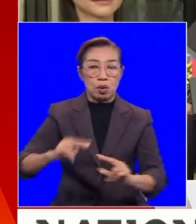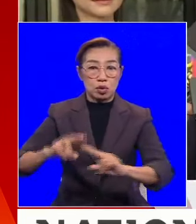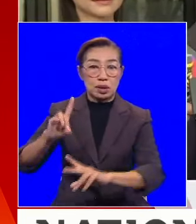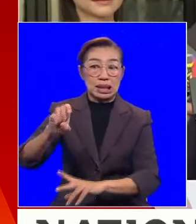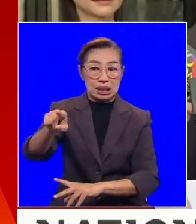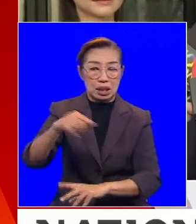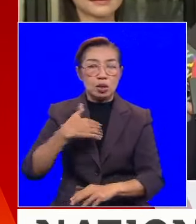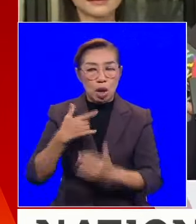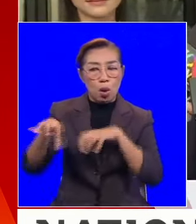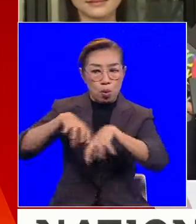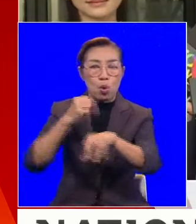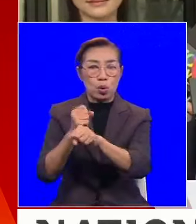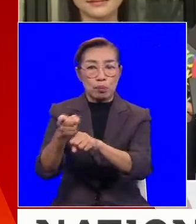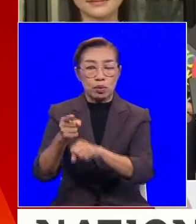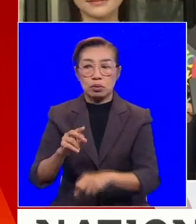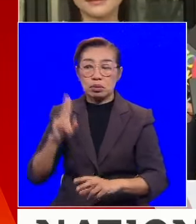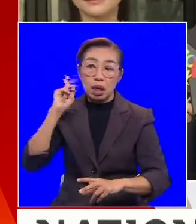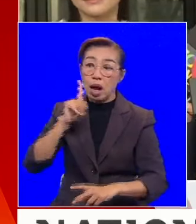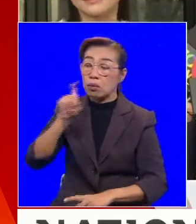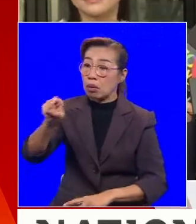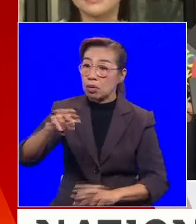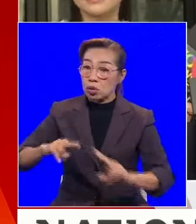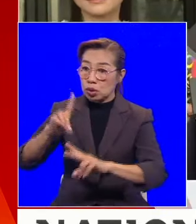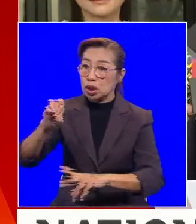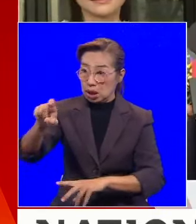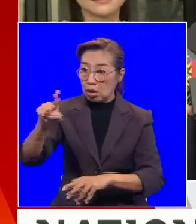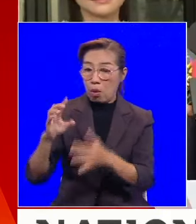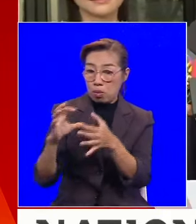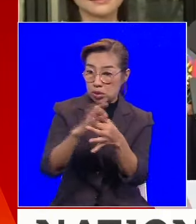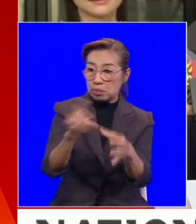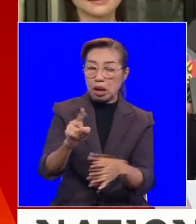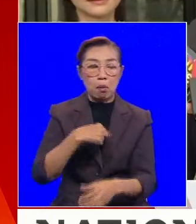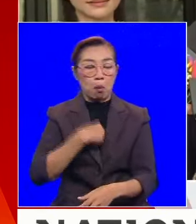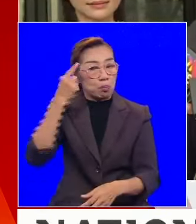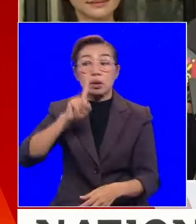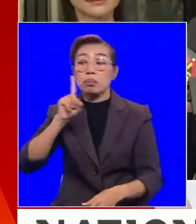อยู่ แล้ว DE ได้แจ้งไหมคะว่าการเชื่อม รายละเอียดต้องไปถามใช่